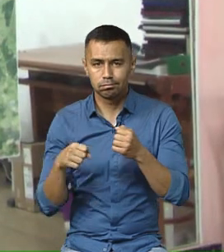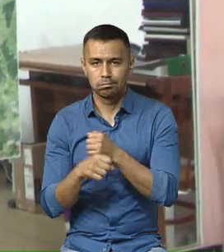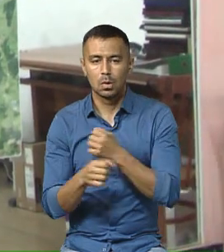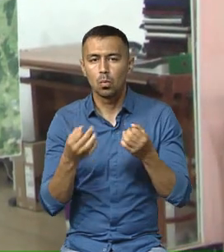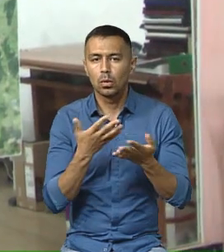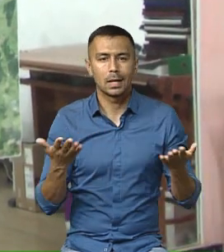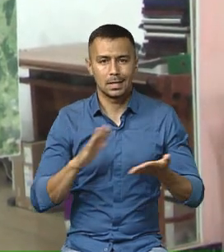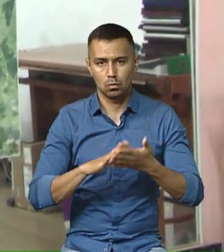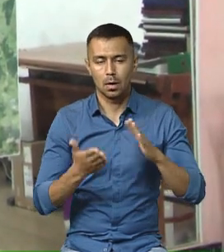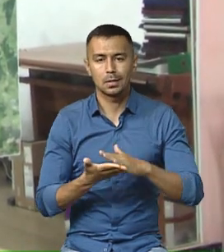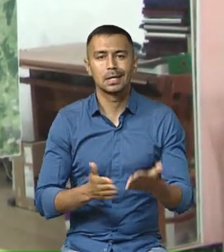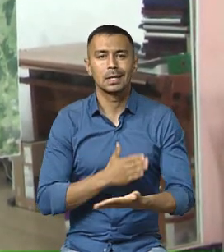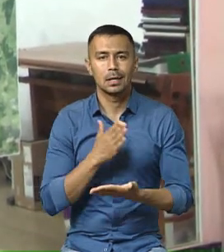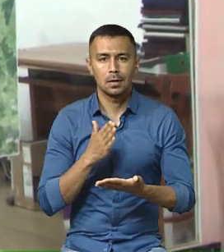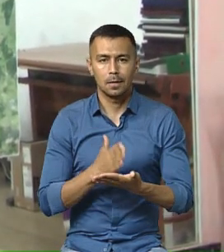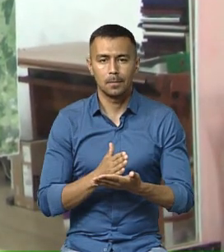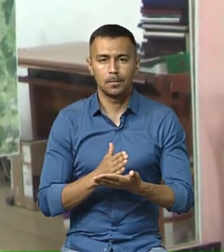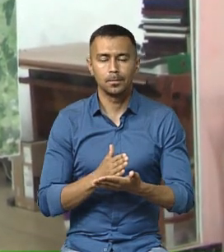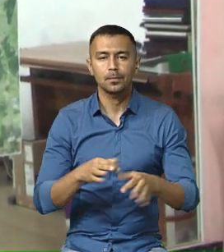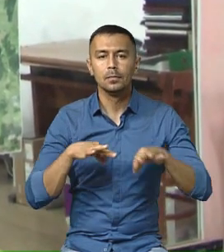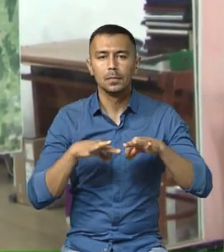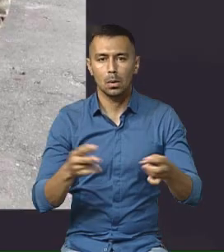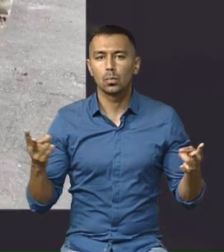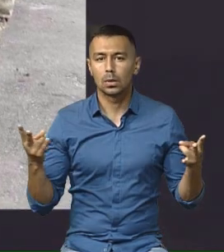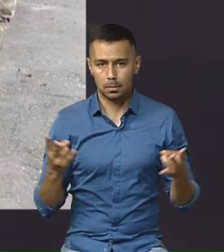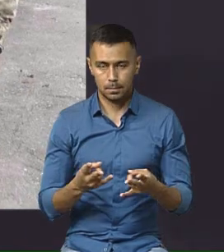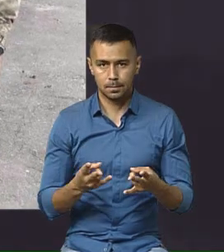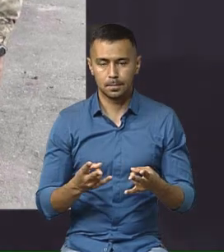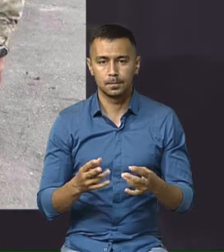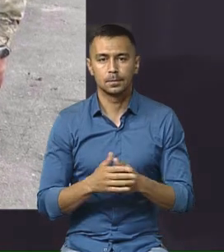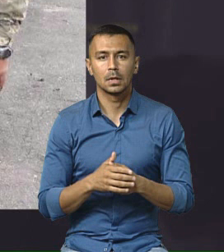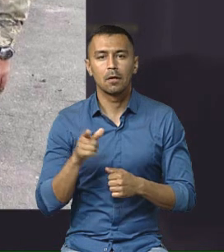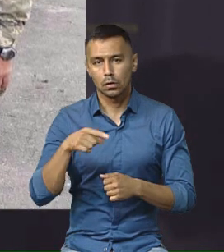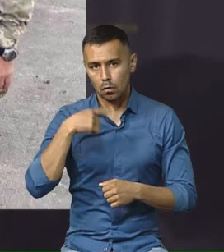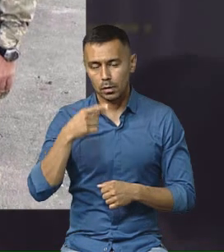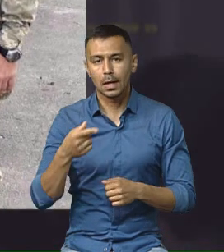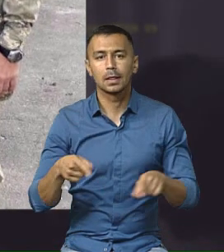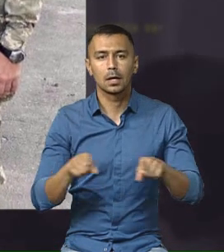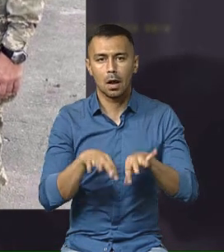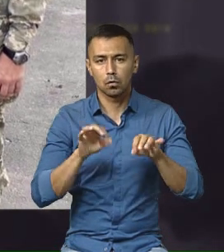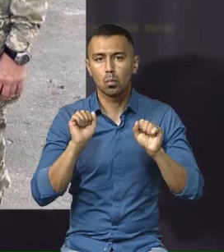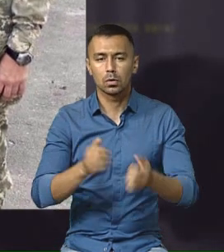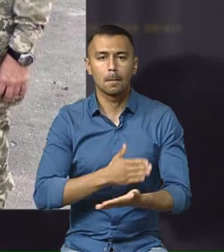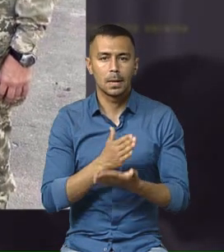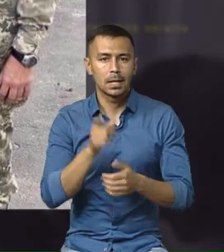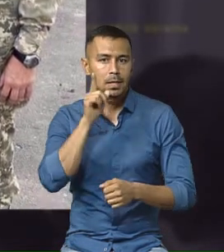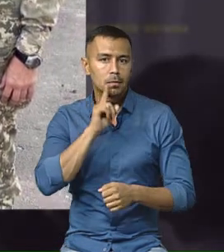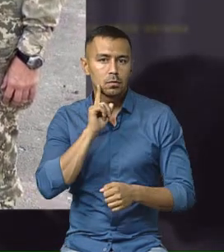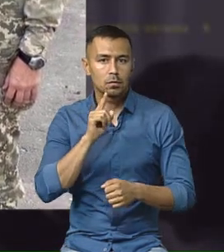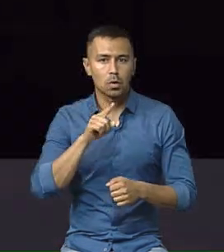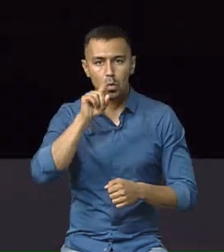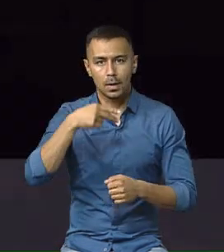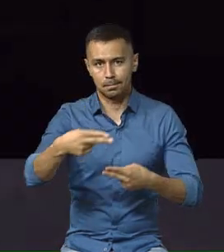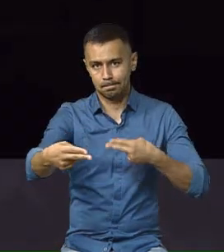будь-які ситуації є, машини потрібні. Станіслав Бучацький каже, такі авто можуть мати тимчасові номерні